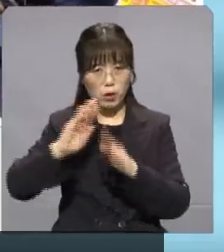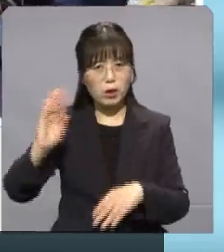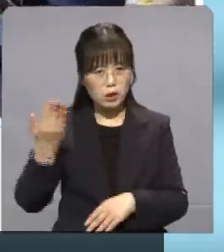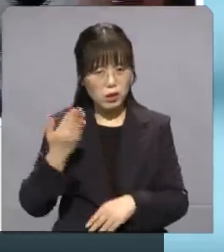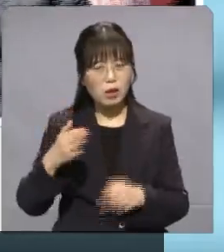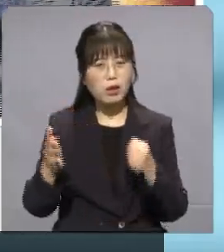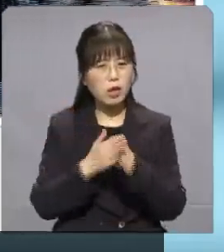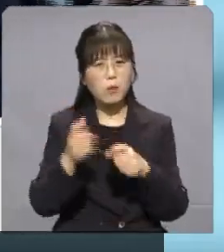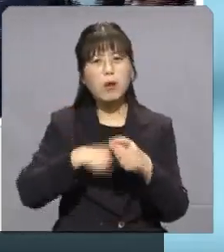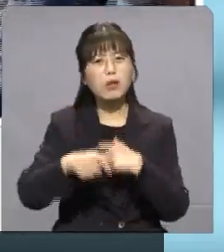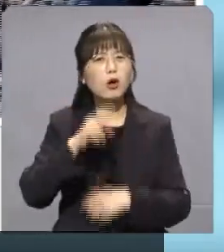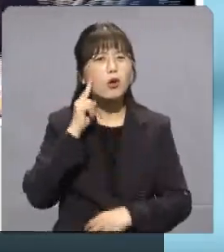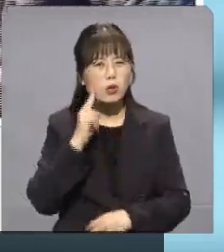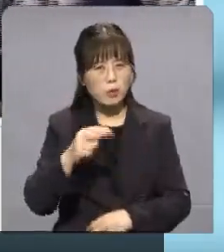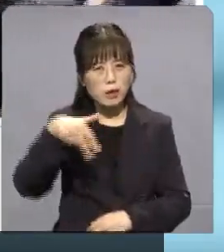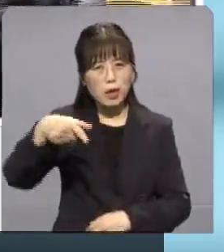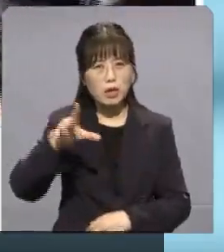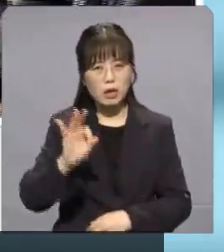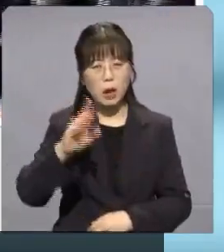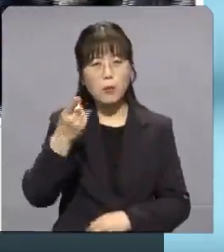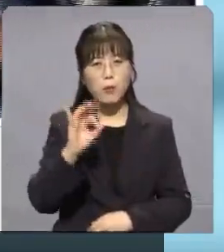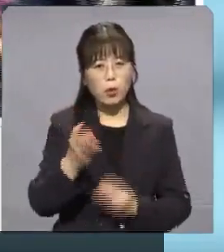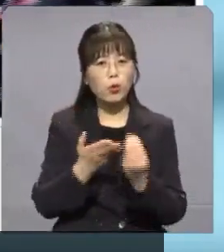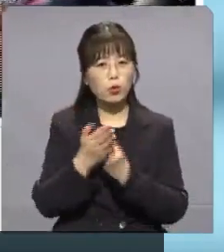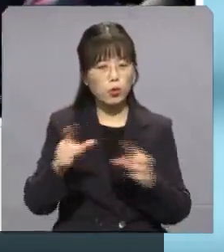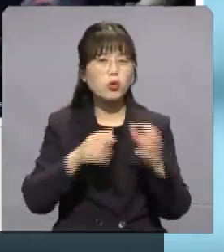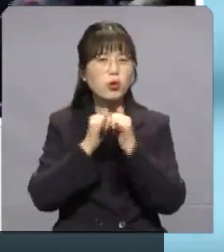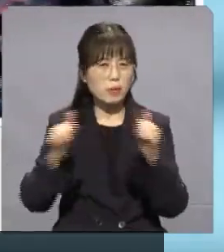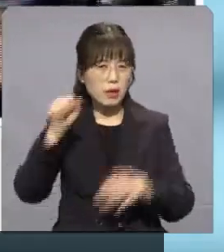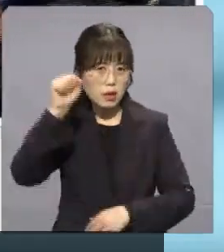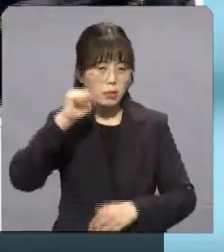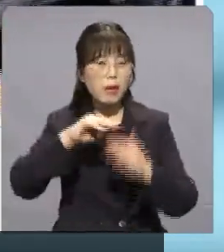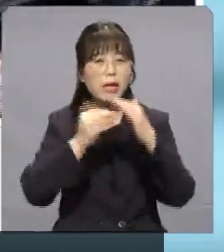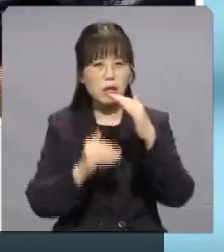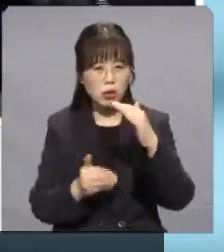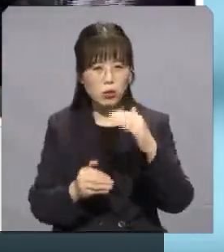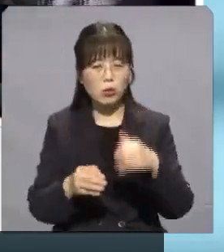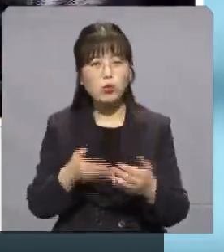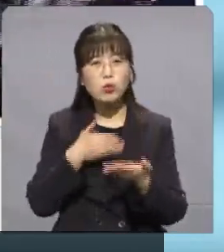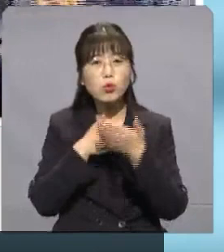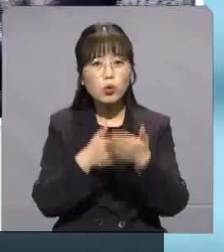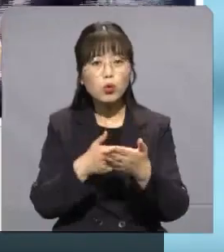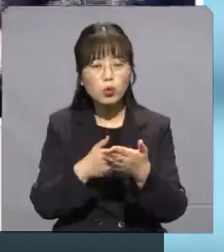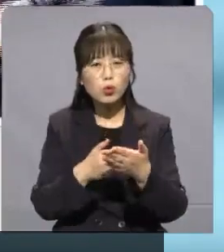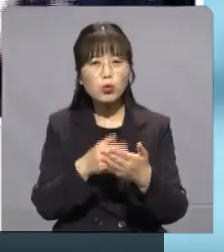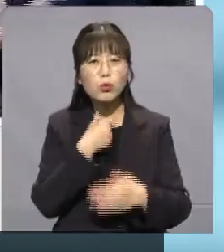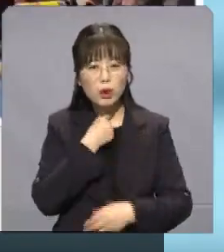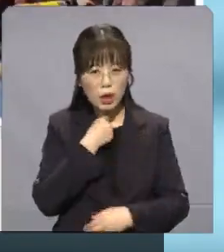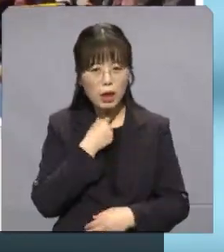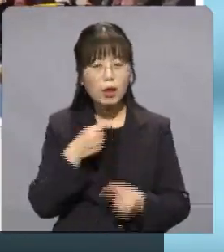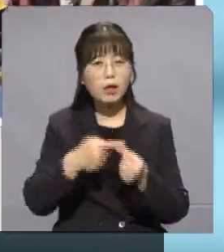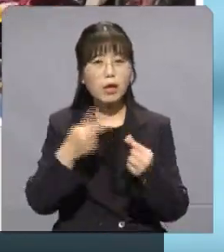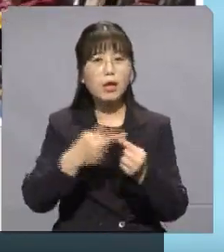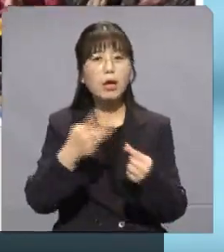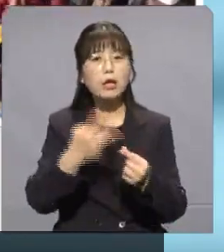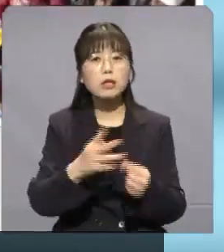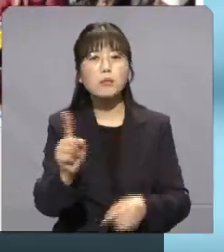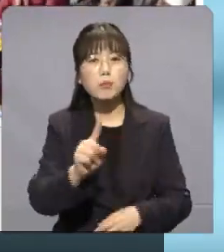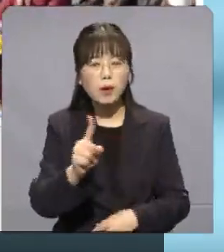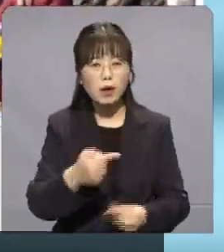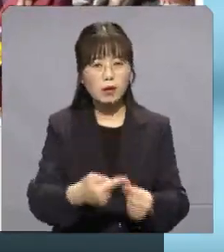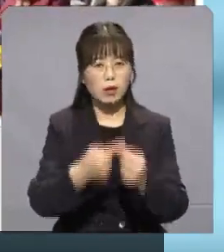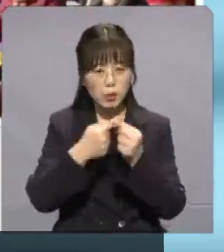심해졌다라는게 그 장봉도 주민의 이제 그 집회 내용이고요 요구사항 뭐 한 세 가지로 제가 말씀드리면